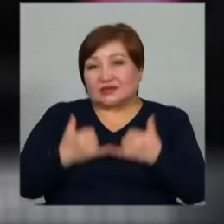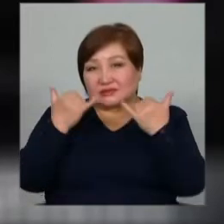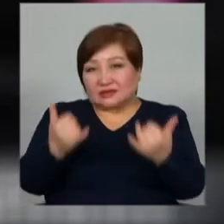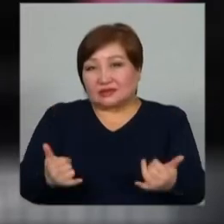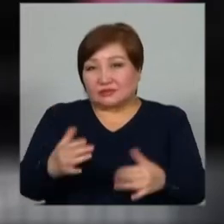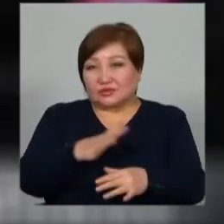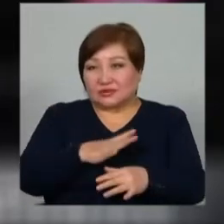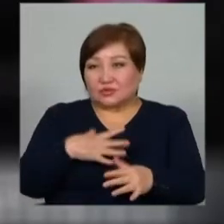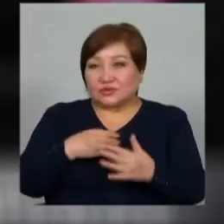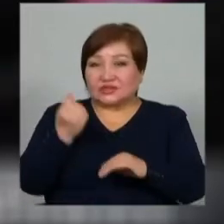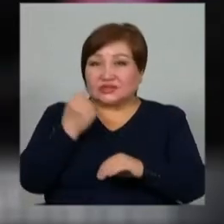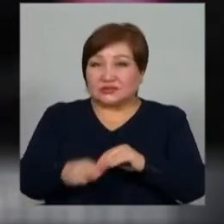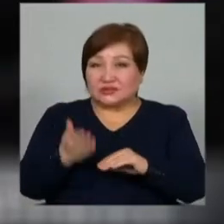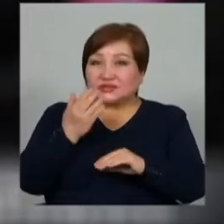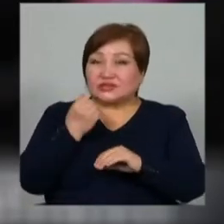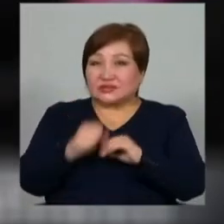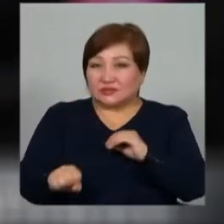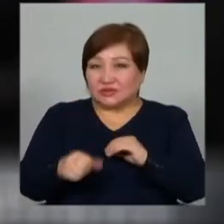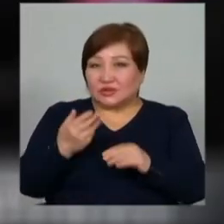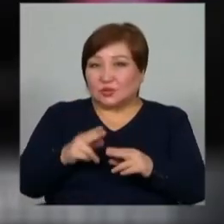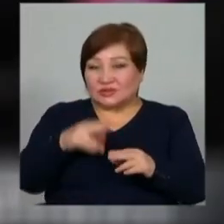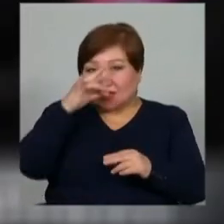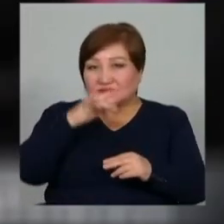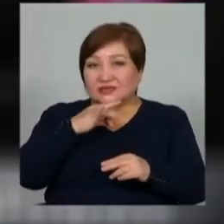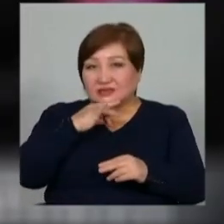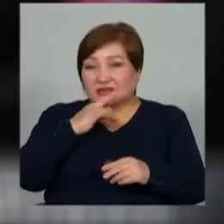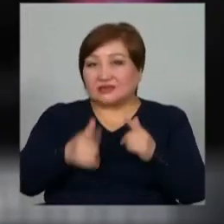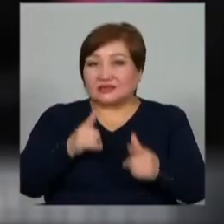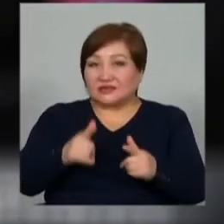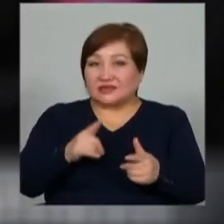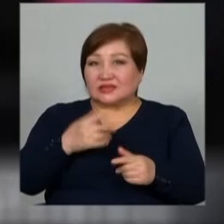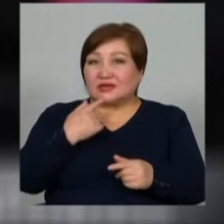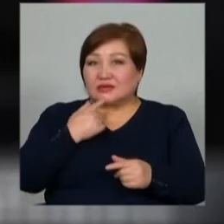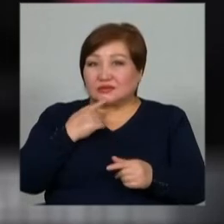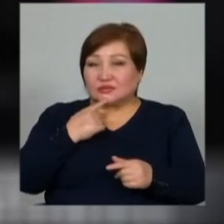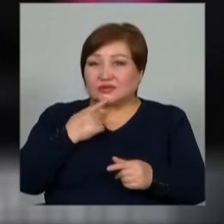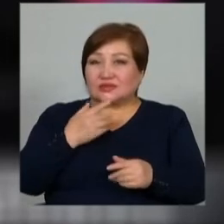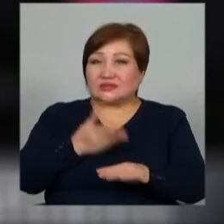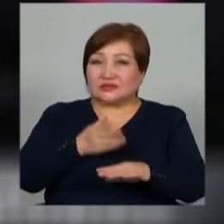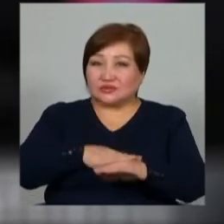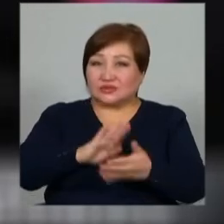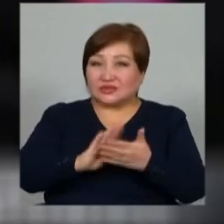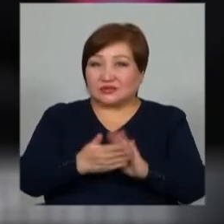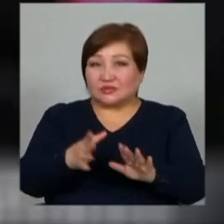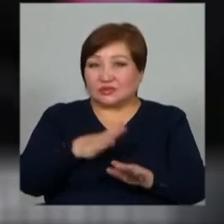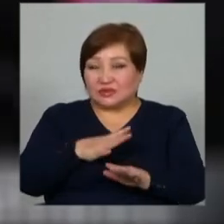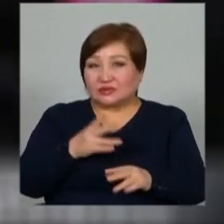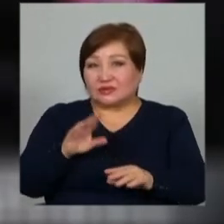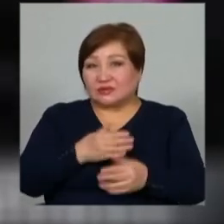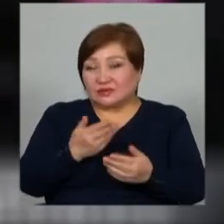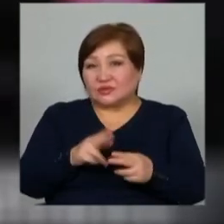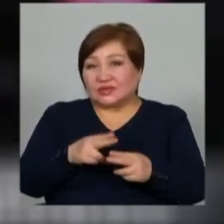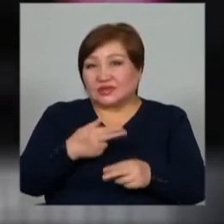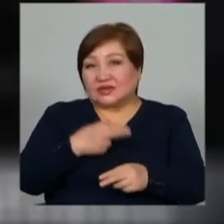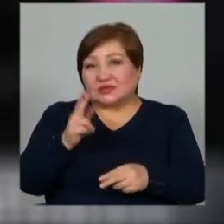жеңісімді осы Қазақстанда кішіне ауыр жағдайлар болып қалды. Осы жерде